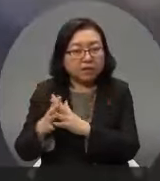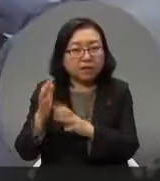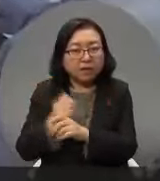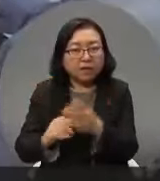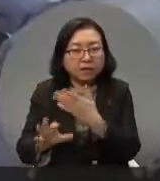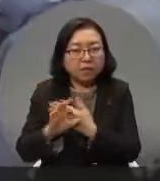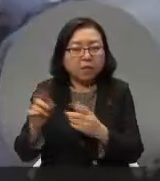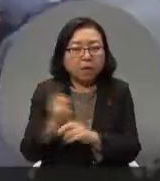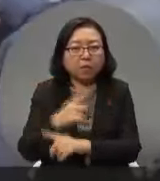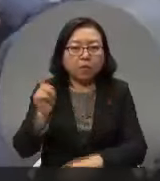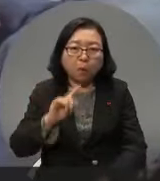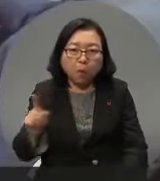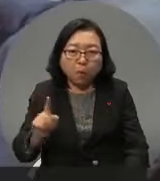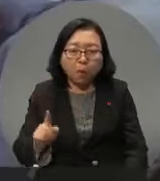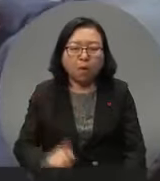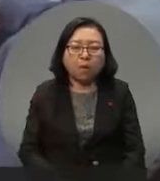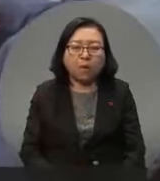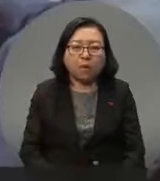계좌가